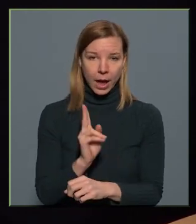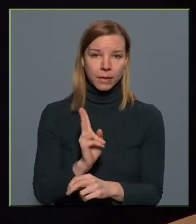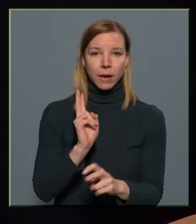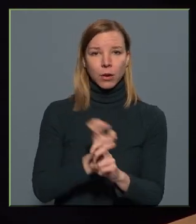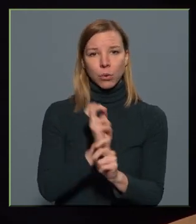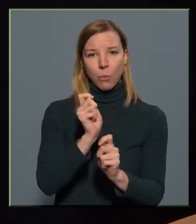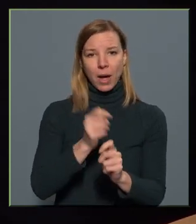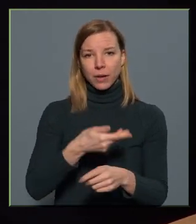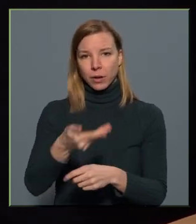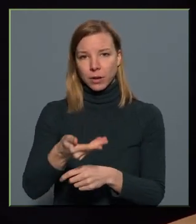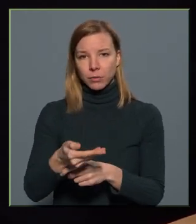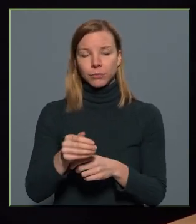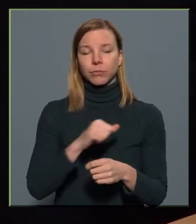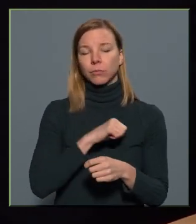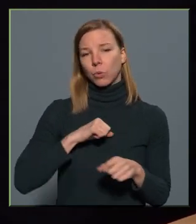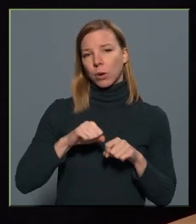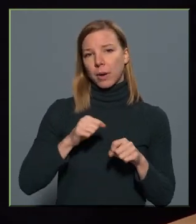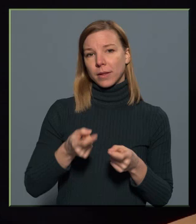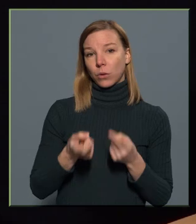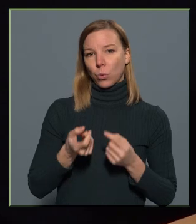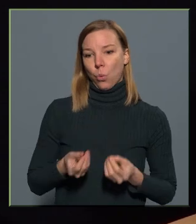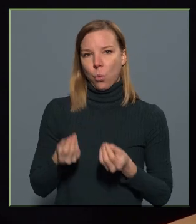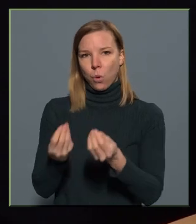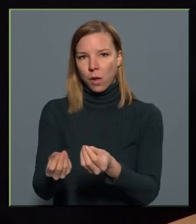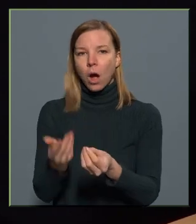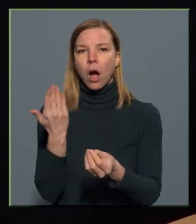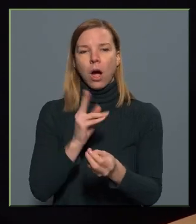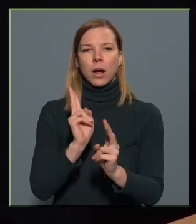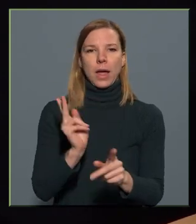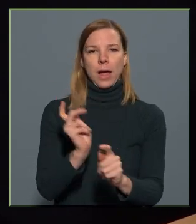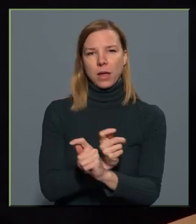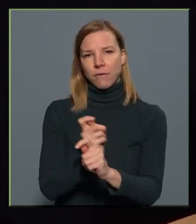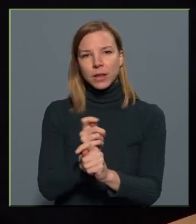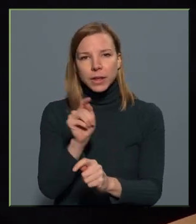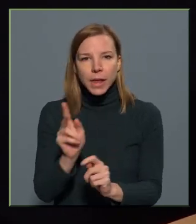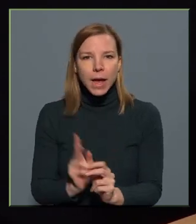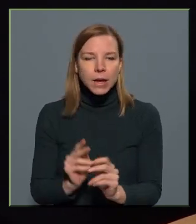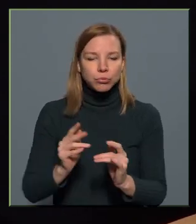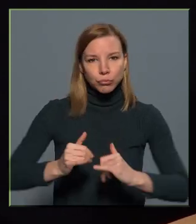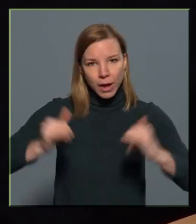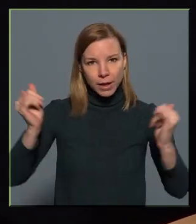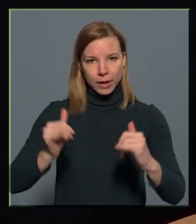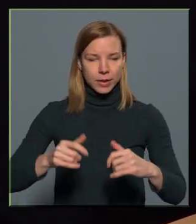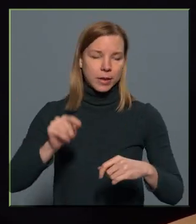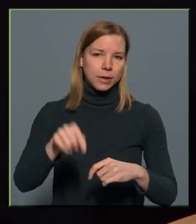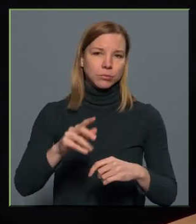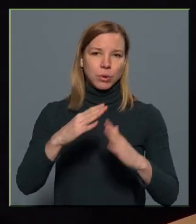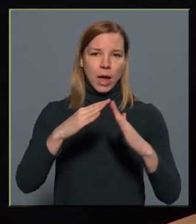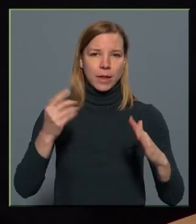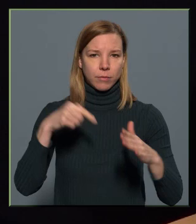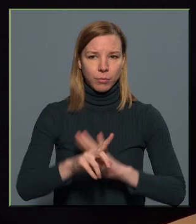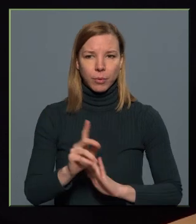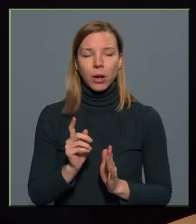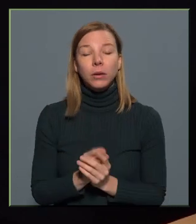önkormányzattól különböző javításokra, fejlesztésekre. Ez ügyben a